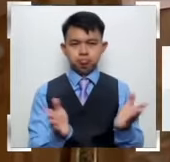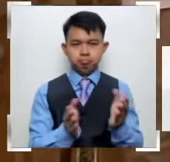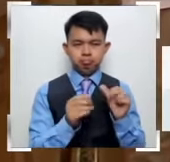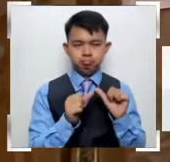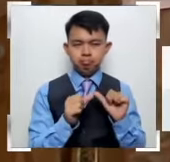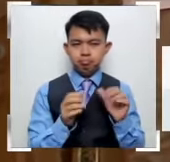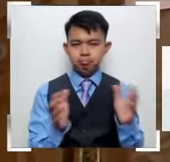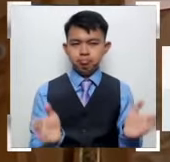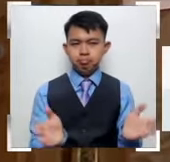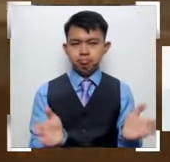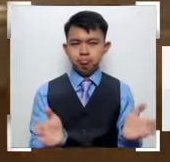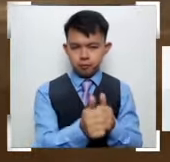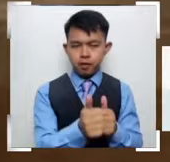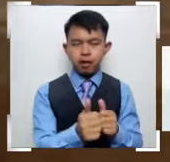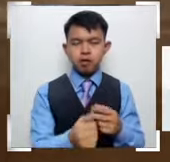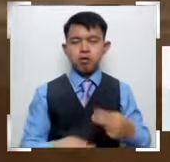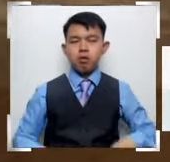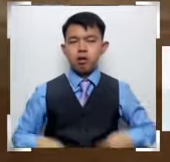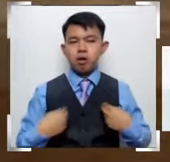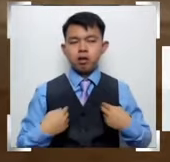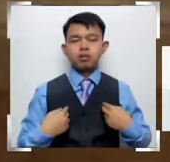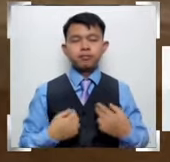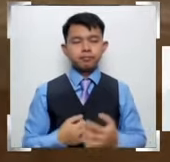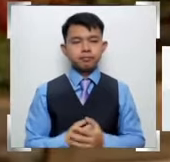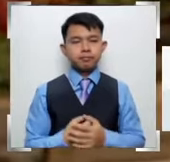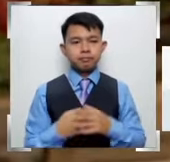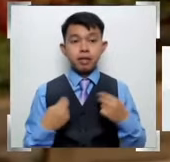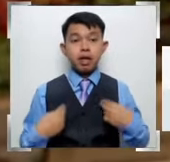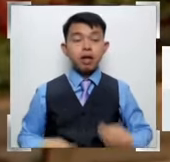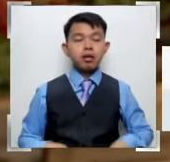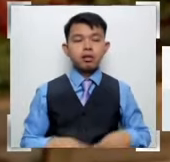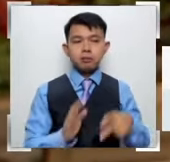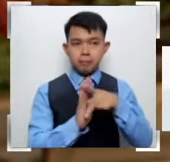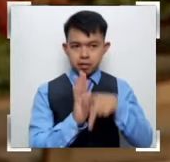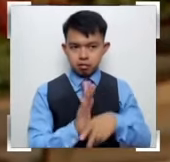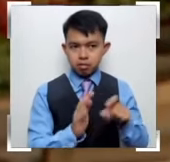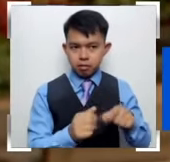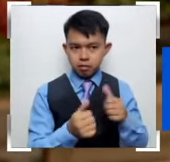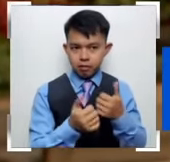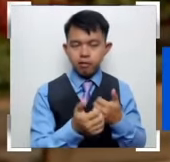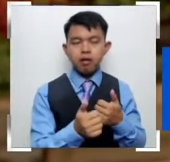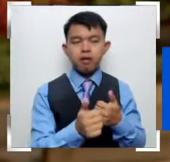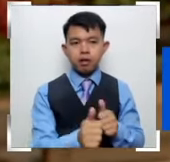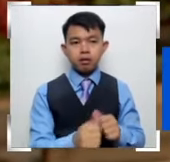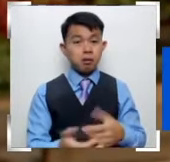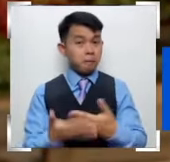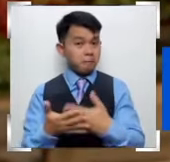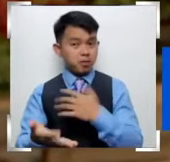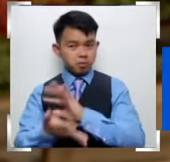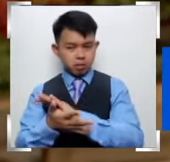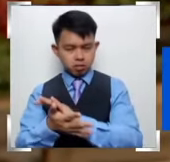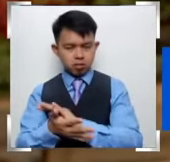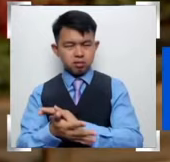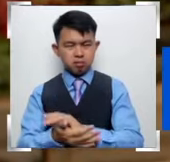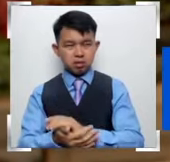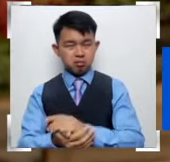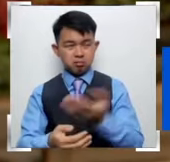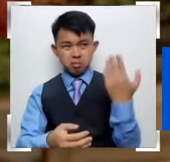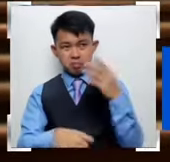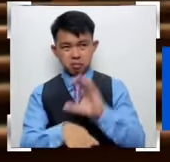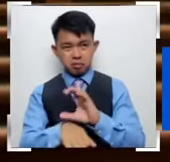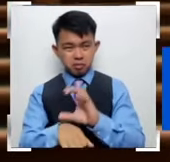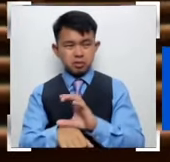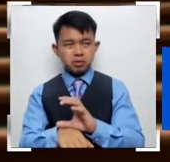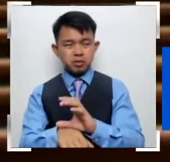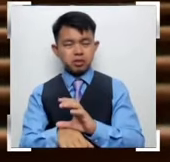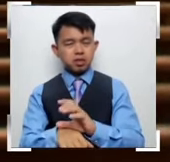yung usual crowd before the pandemic. Before the pandemic, during the Christmas, umaabot kami ng 5,000 na tao.